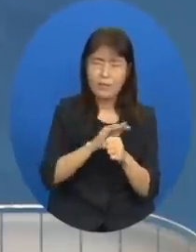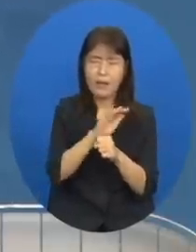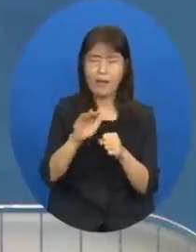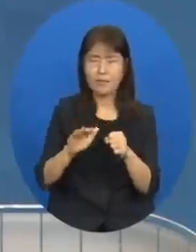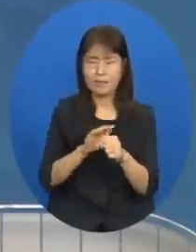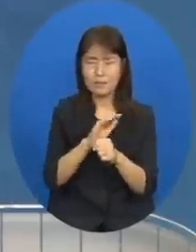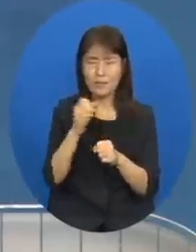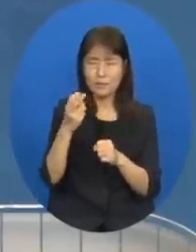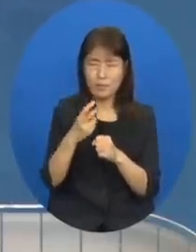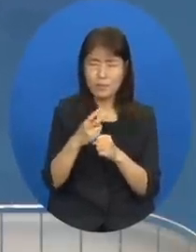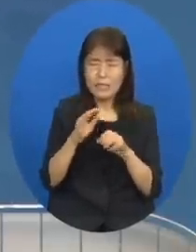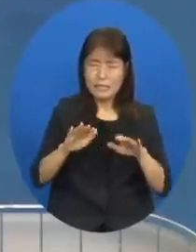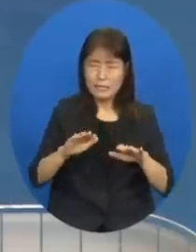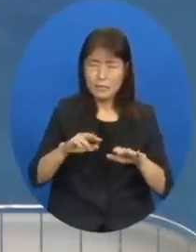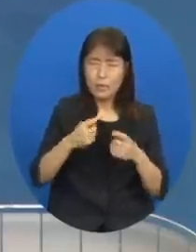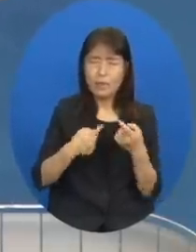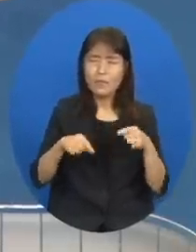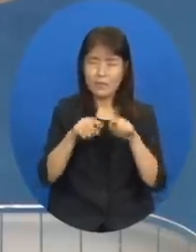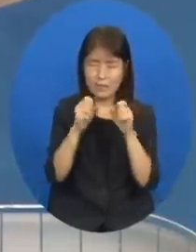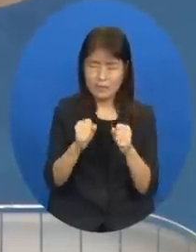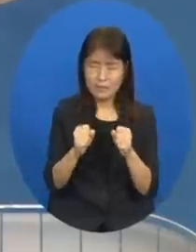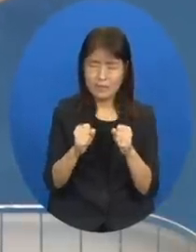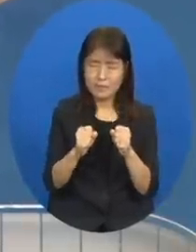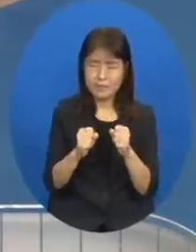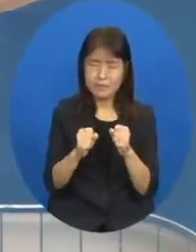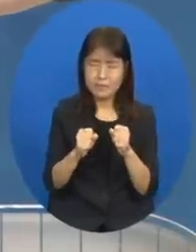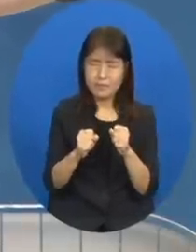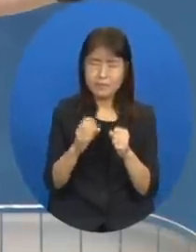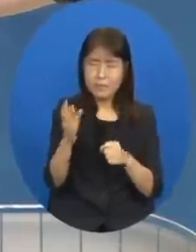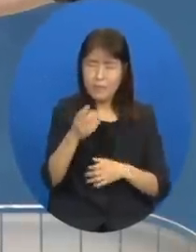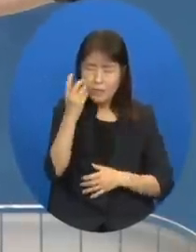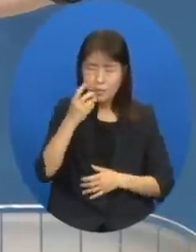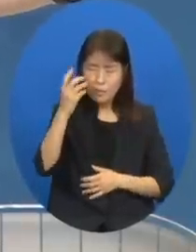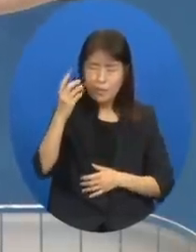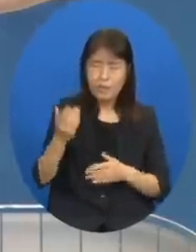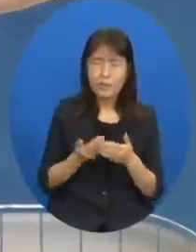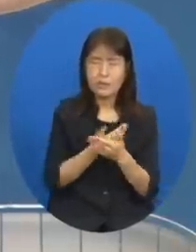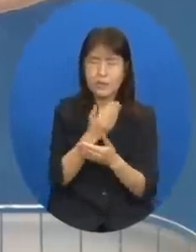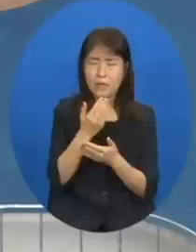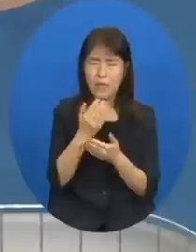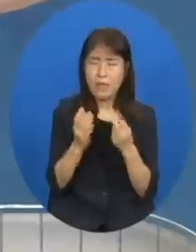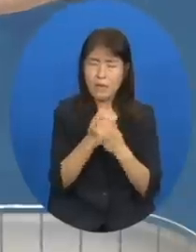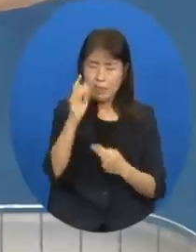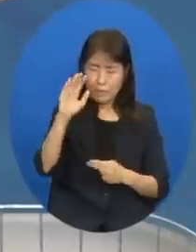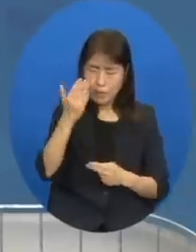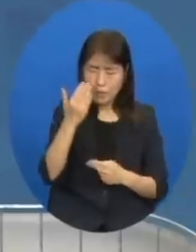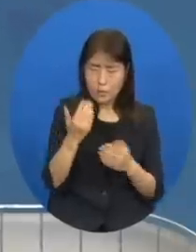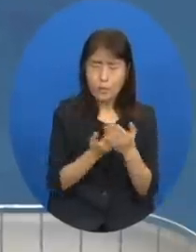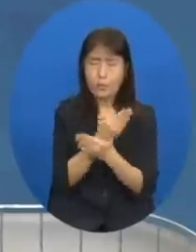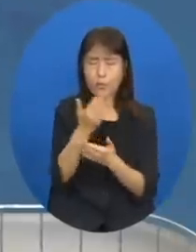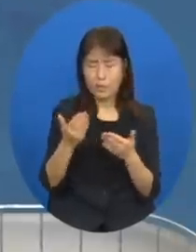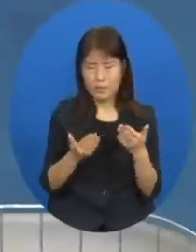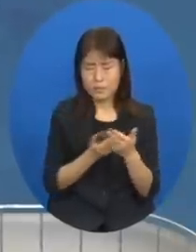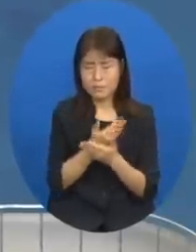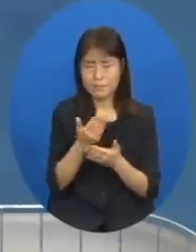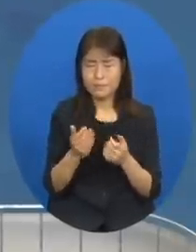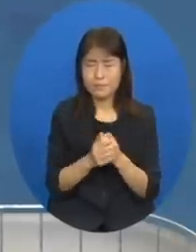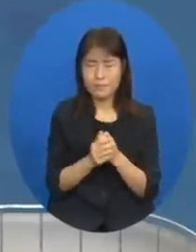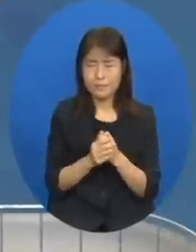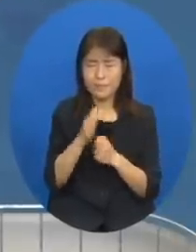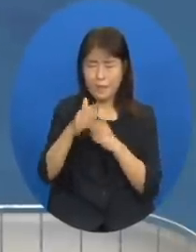지금도 우리와 함께 하시는 보혜사 성령의 하나 되도록 교통하심이